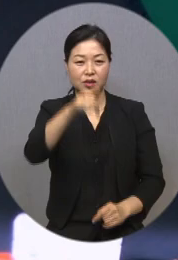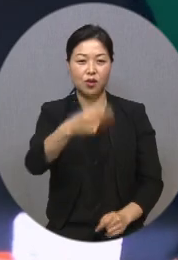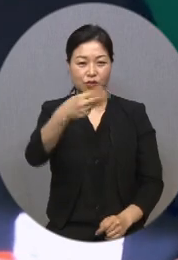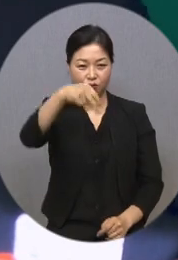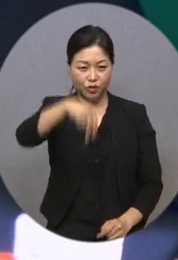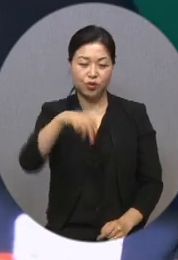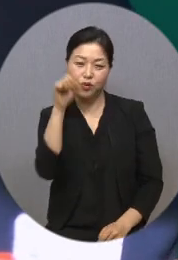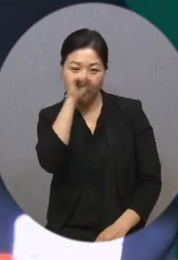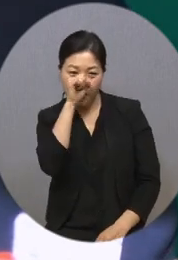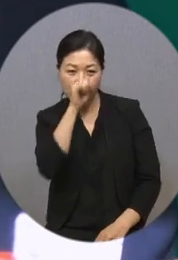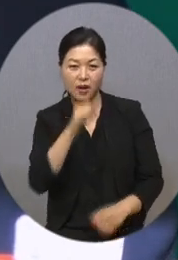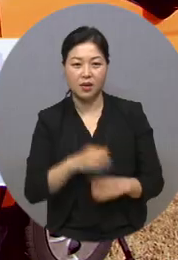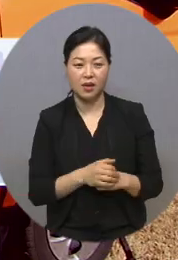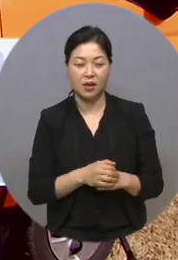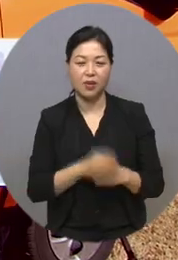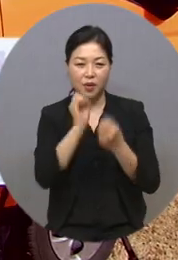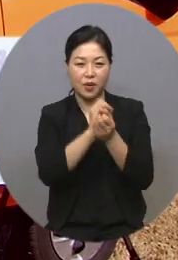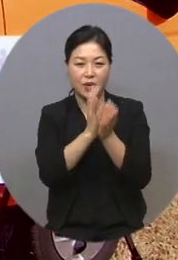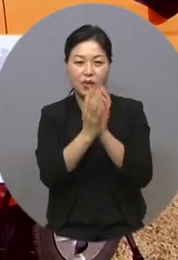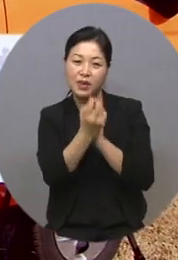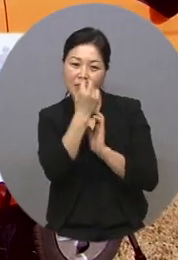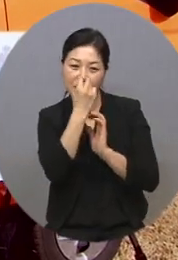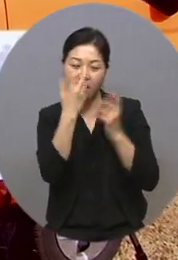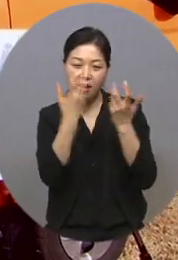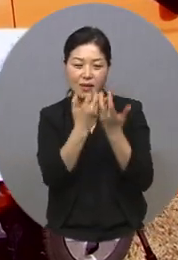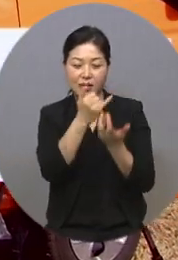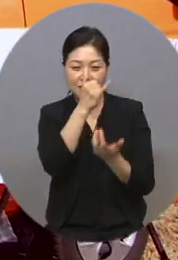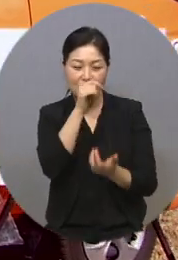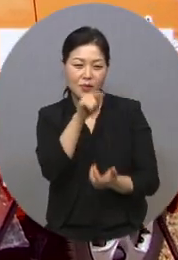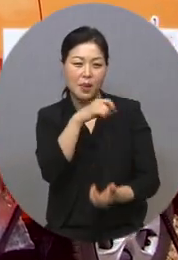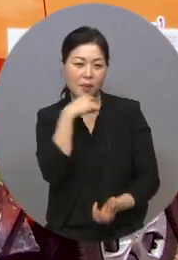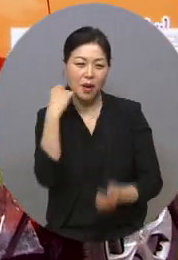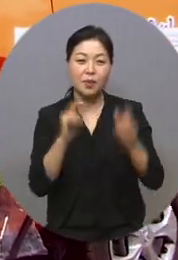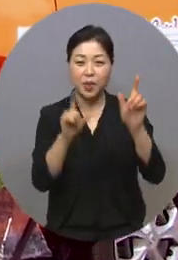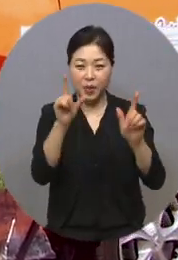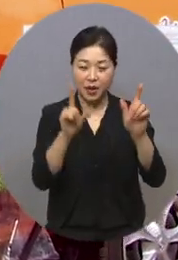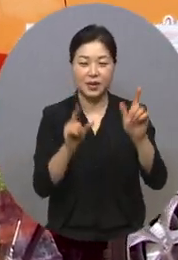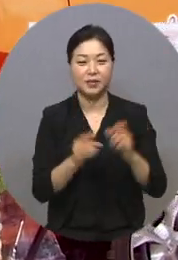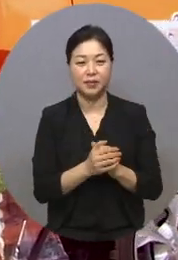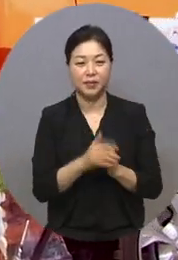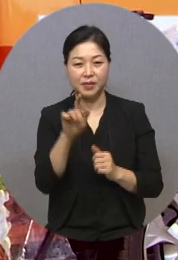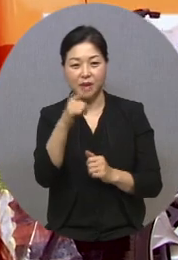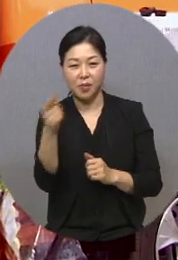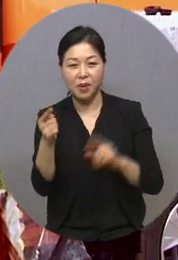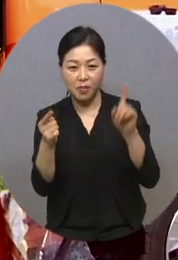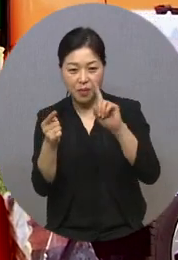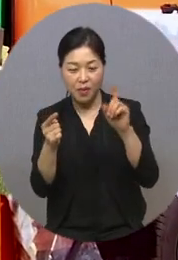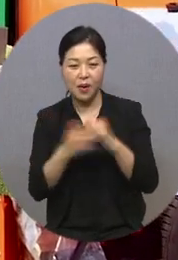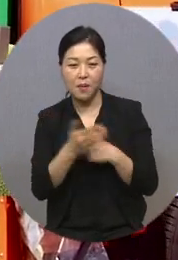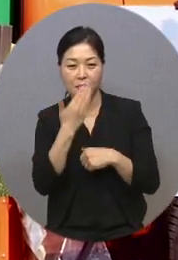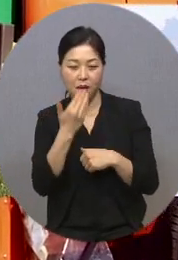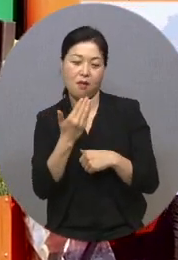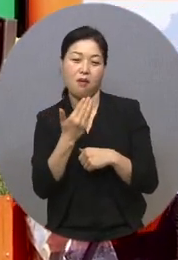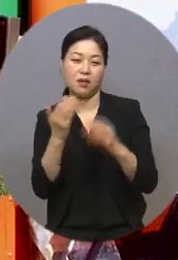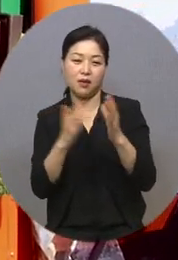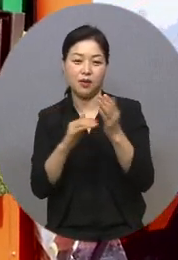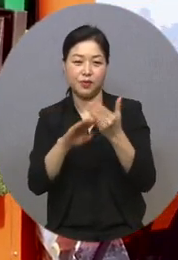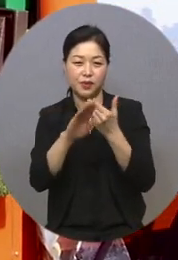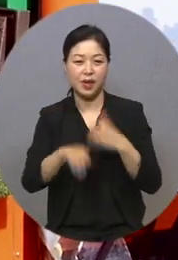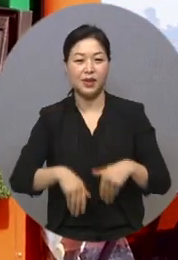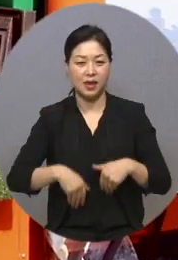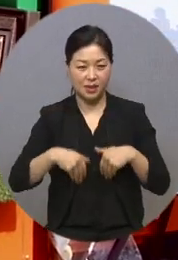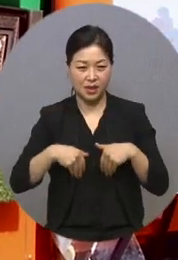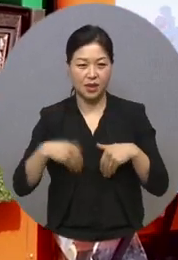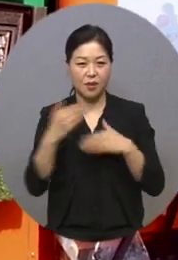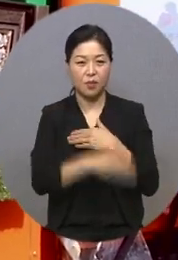퀸 석류 꽃향기. 아우 석류즙 정말 먹어줄스럽네요. 들풀어 살짝 가면 식사 후에는 따뜻한 우리